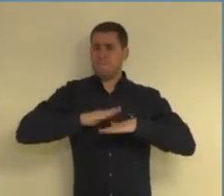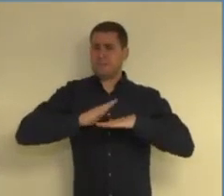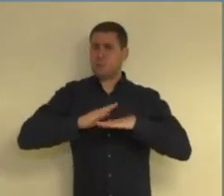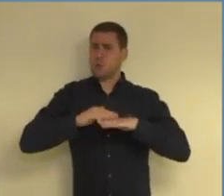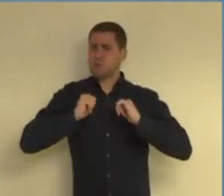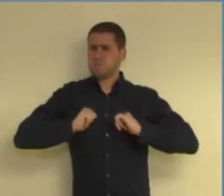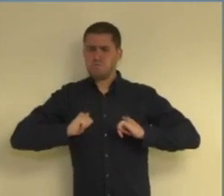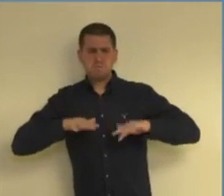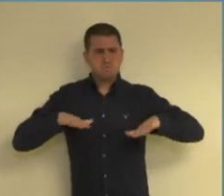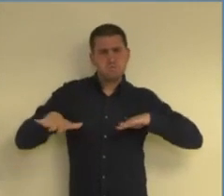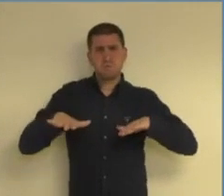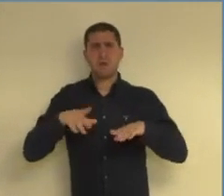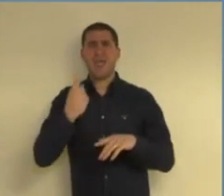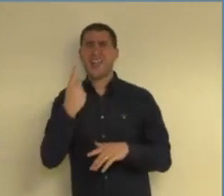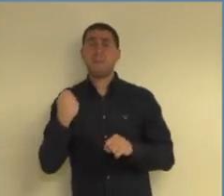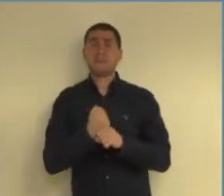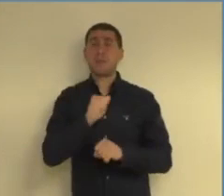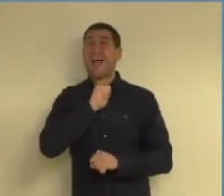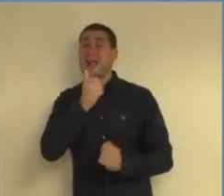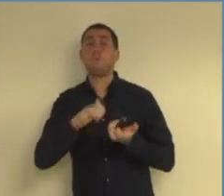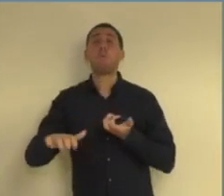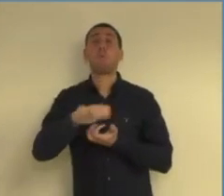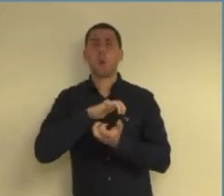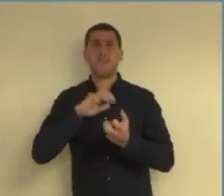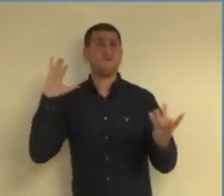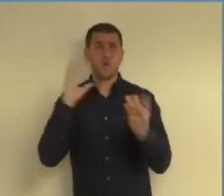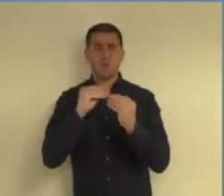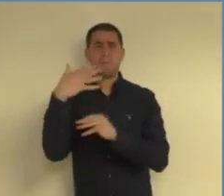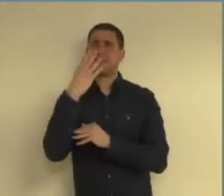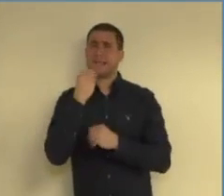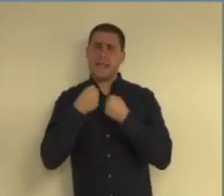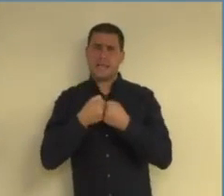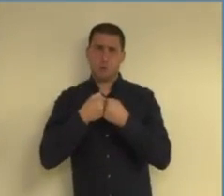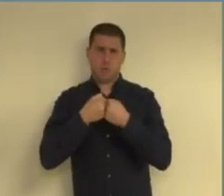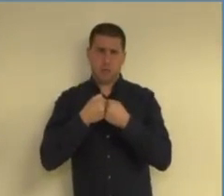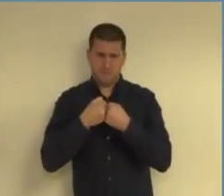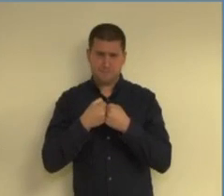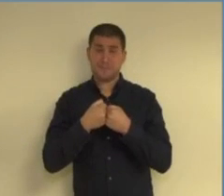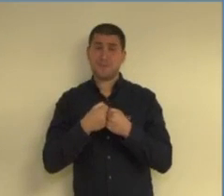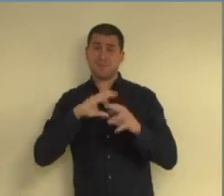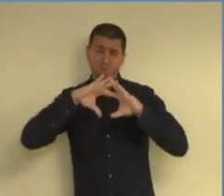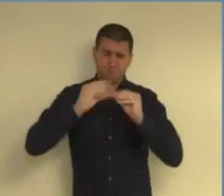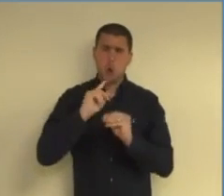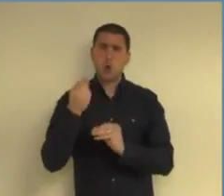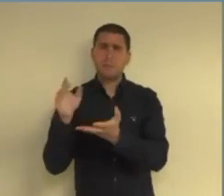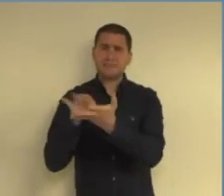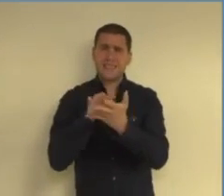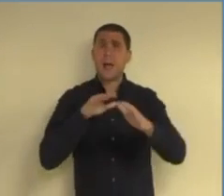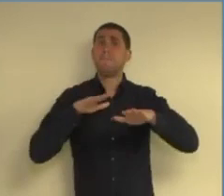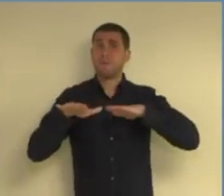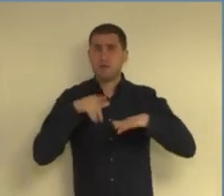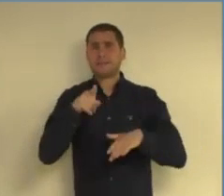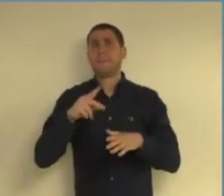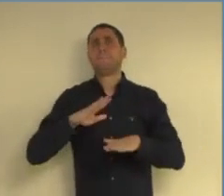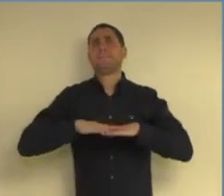ובשקט שלו מתכלל פה את אחד המשימות המורכבות ביותר שמדינת ישראל התמודדה איתם התכלול הזה של כל משרדי הממשלה